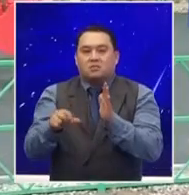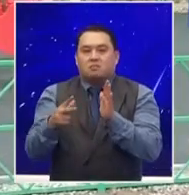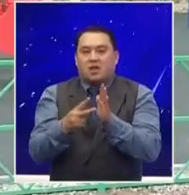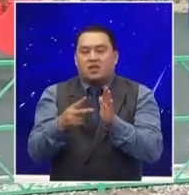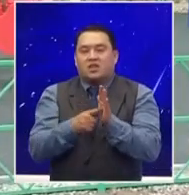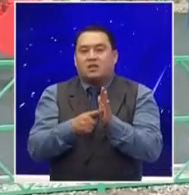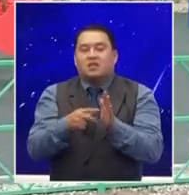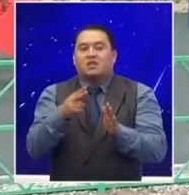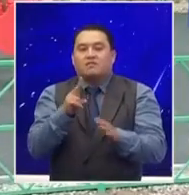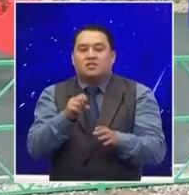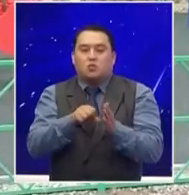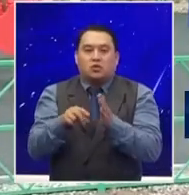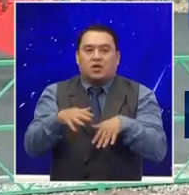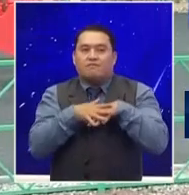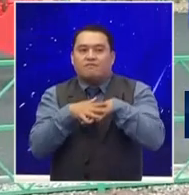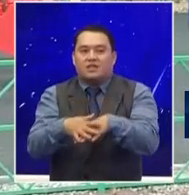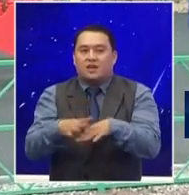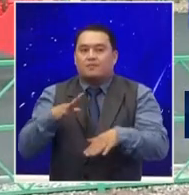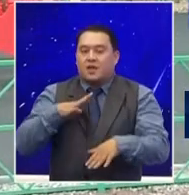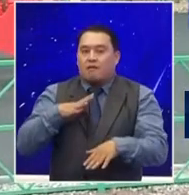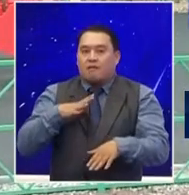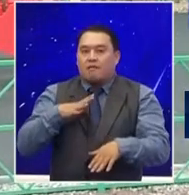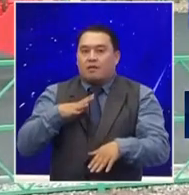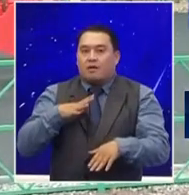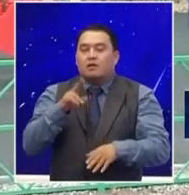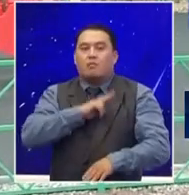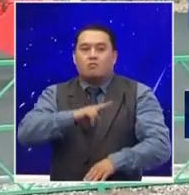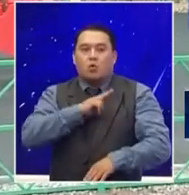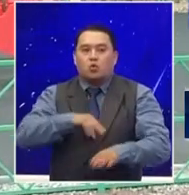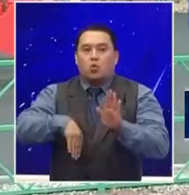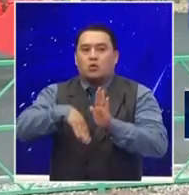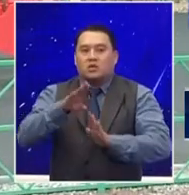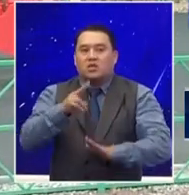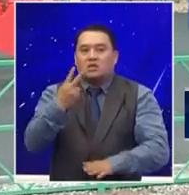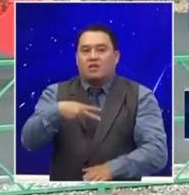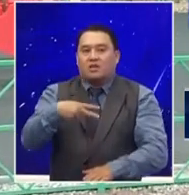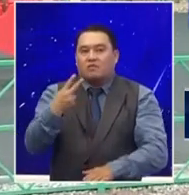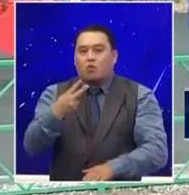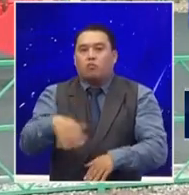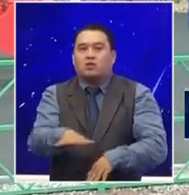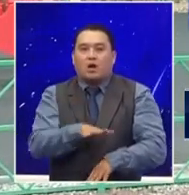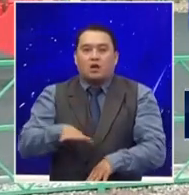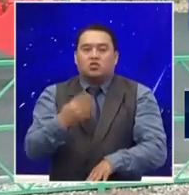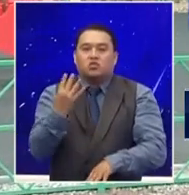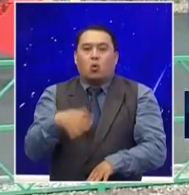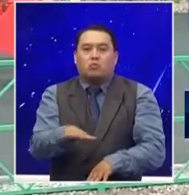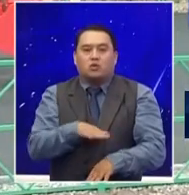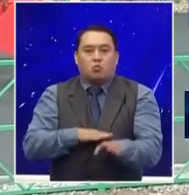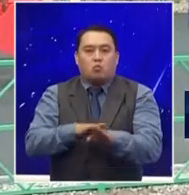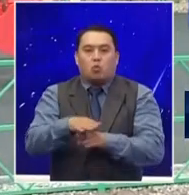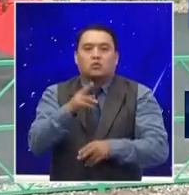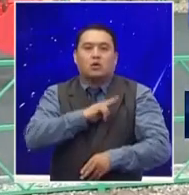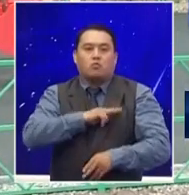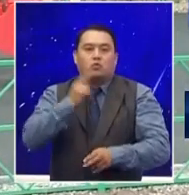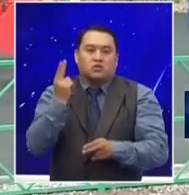275-285 миллионов тенге было выделено. Работы, получается, из 22 площадках на 4 площадках уже полностью работы